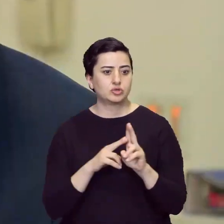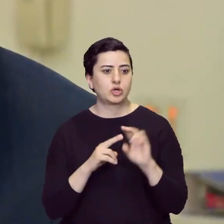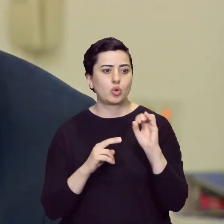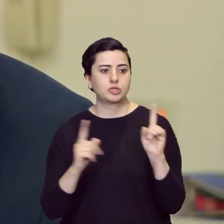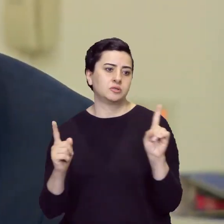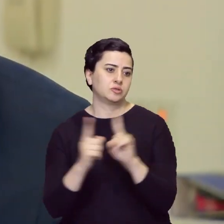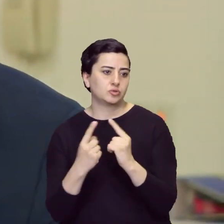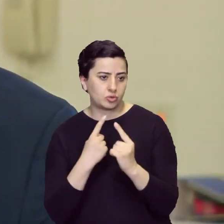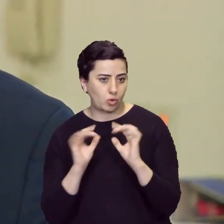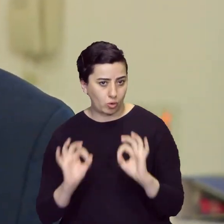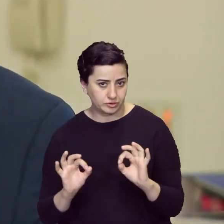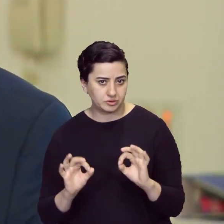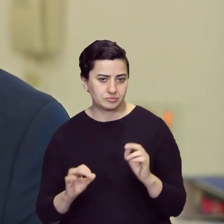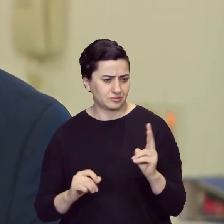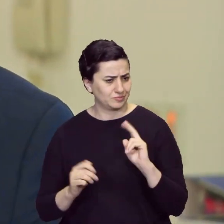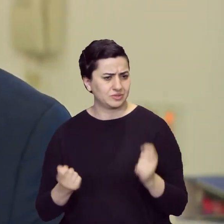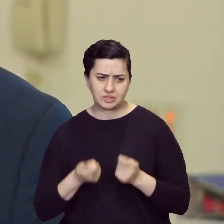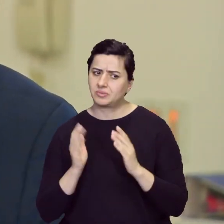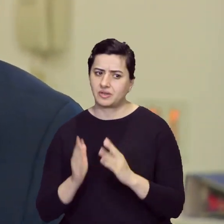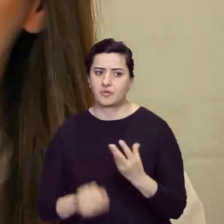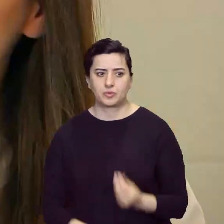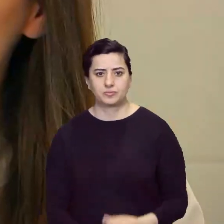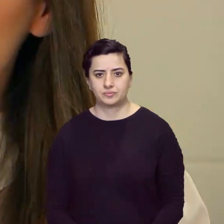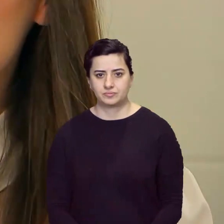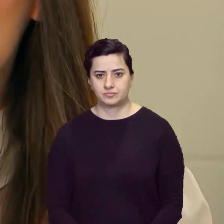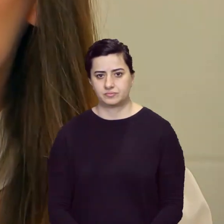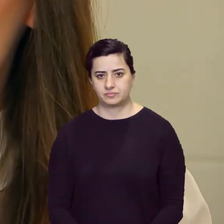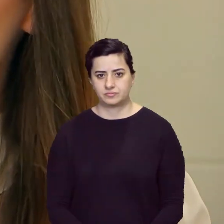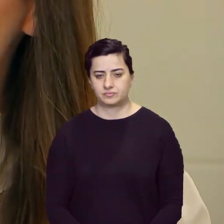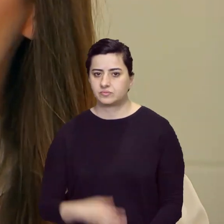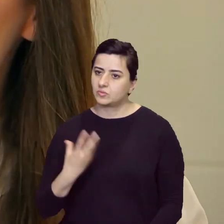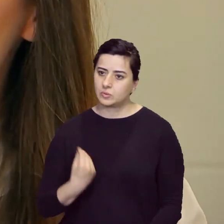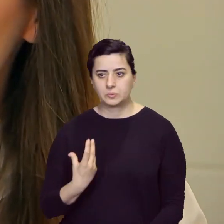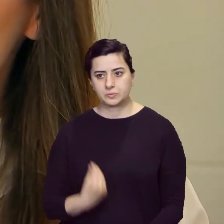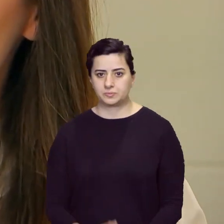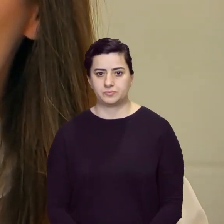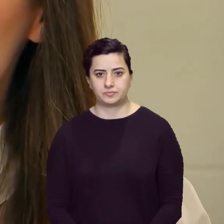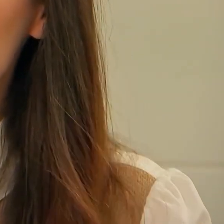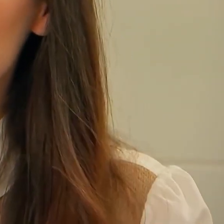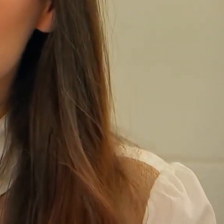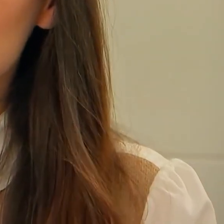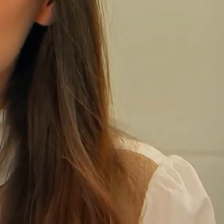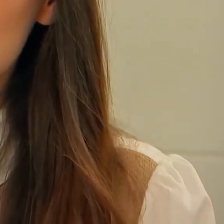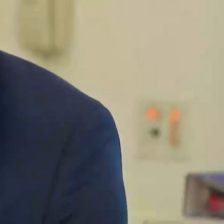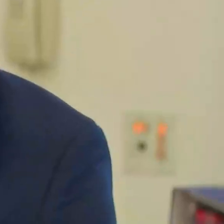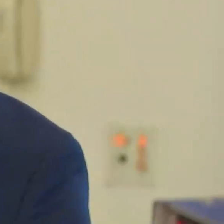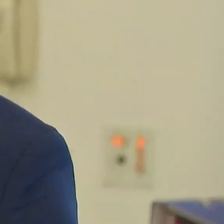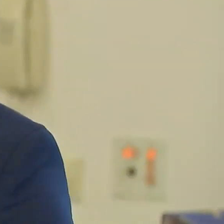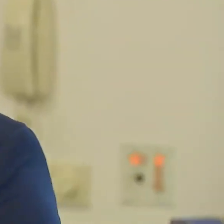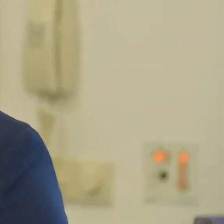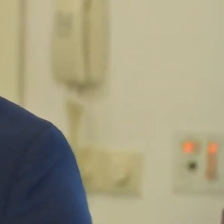o görüşecek. Yani biz çalışmaya devam edebiliriz. Tamam o zaman.